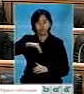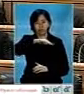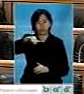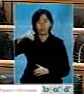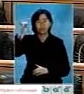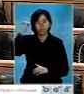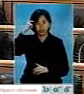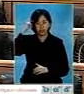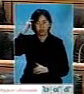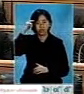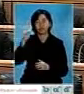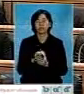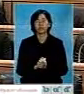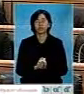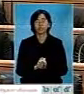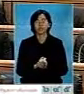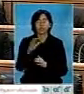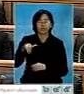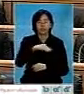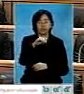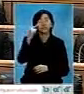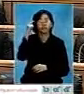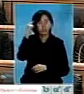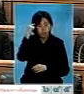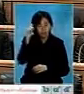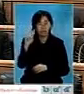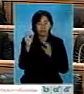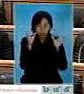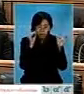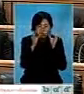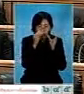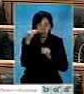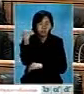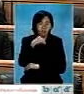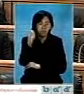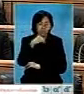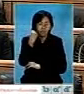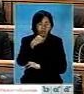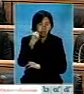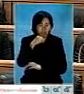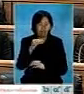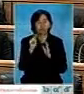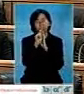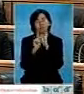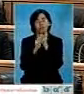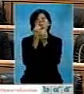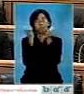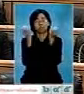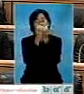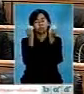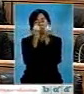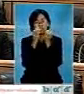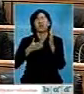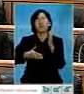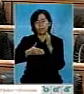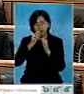ครับแล้วก็เราก็ทราบแล้วได้ยินทางสื่อมวลชนมาตลอดว่าให้รัฐธรรมนูญฉบับนี้ผ่านไปเถอ